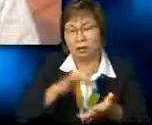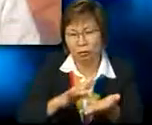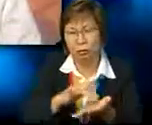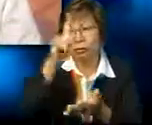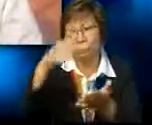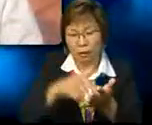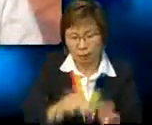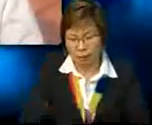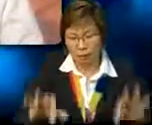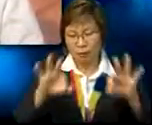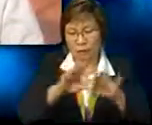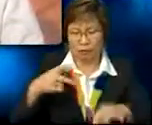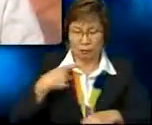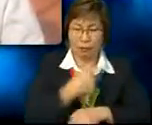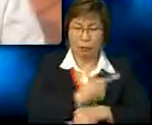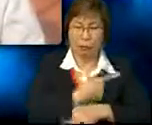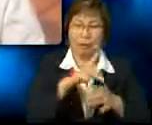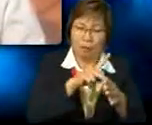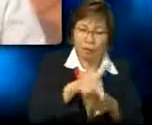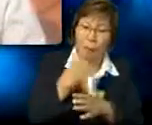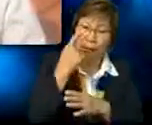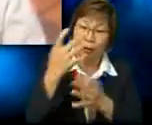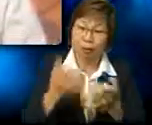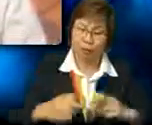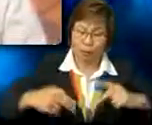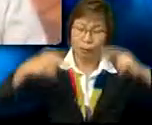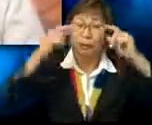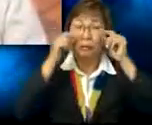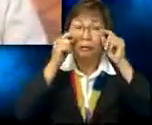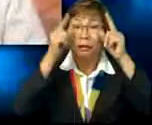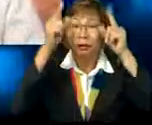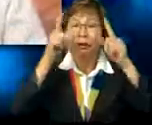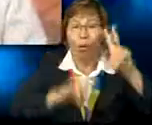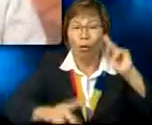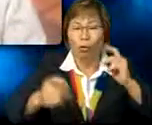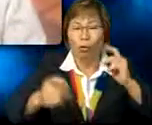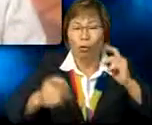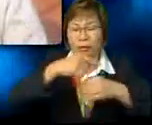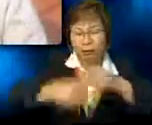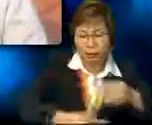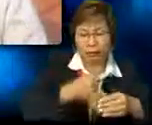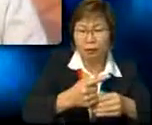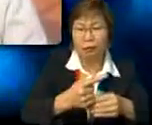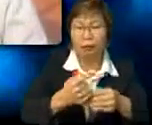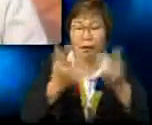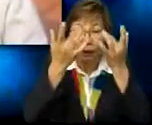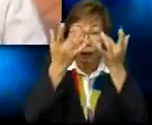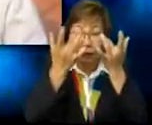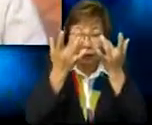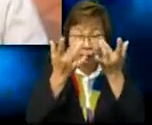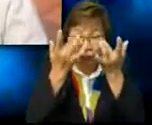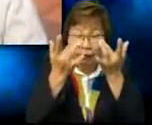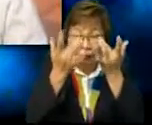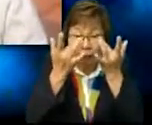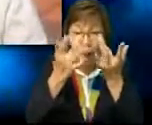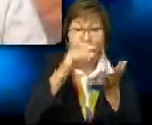lagi yang penting ialah kita sebagai pakar mata ingin meningkatkan kesedaran orang ramai tentang kanta lekap. Ya, kanta